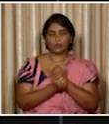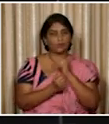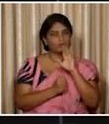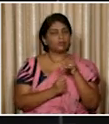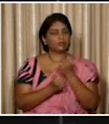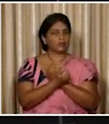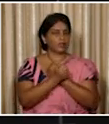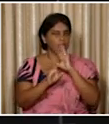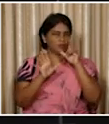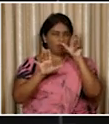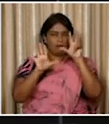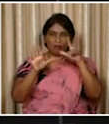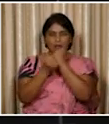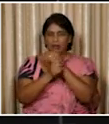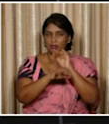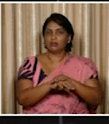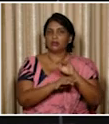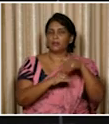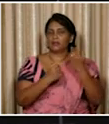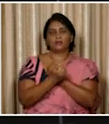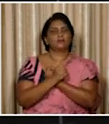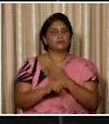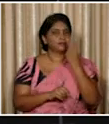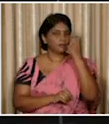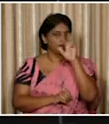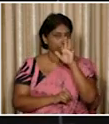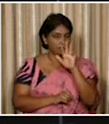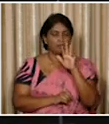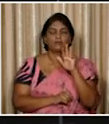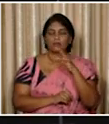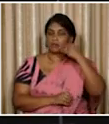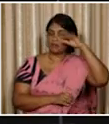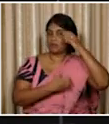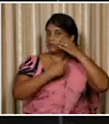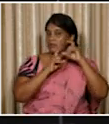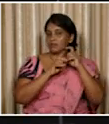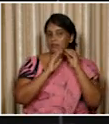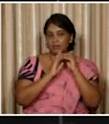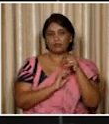2019 தொல்லியல் திணைக்களத்தினால் தொல்பொருள் சட்டத்தின் கீழ் வவுனியா நீதிமன்றில்